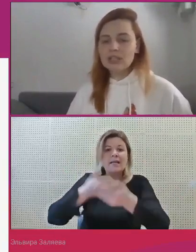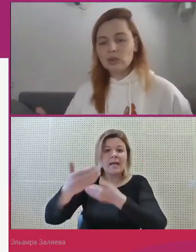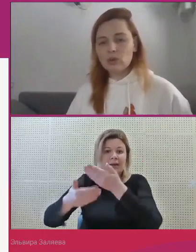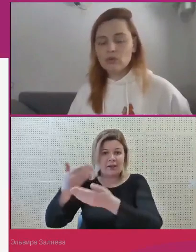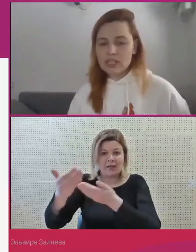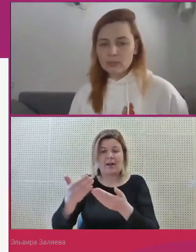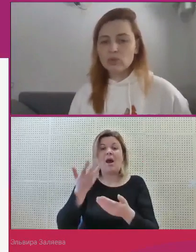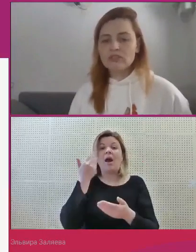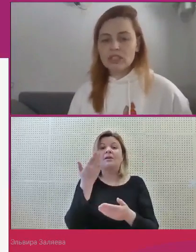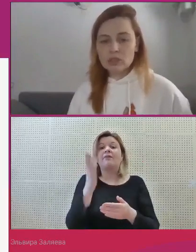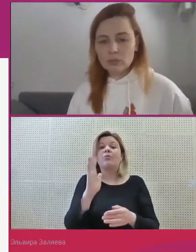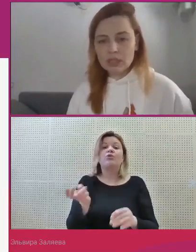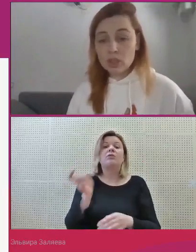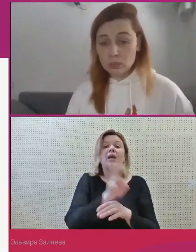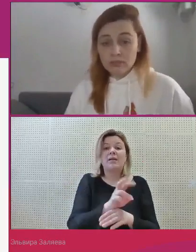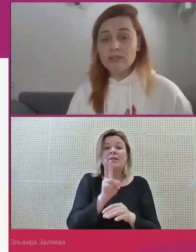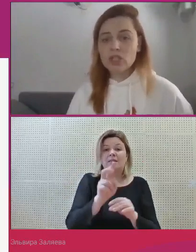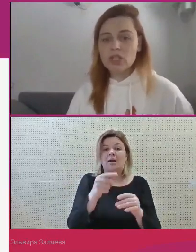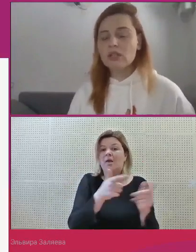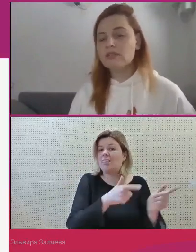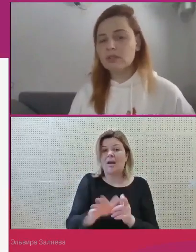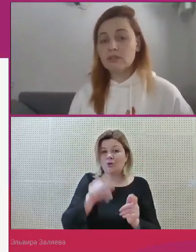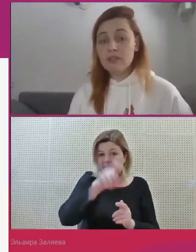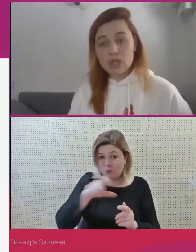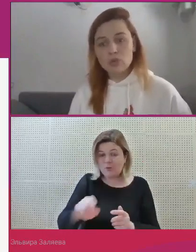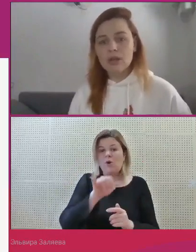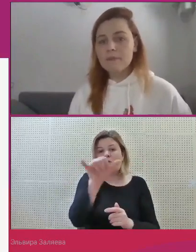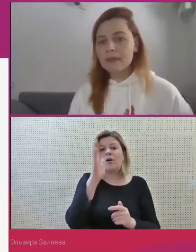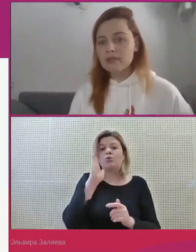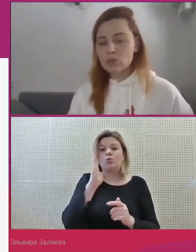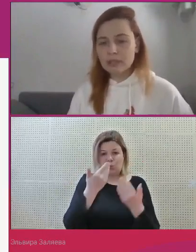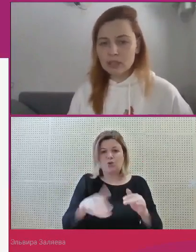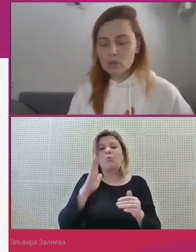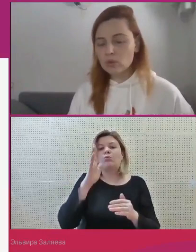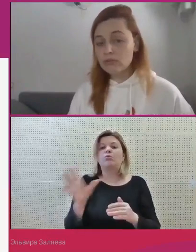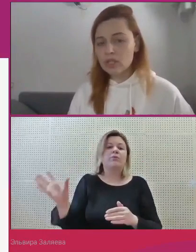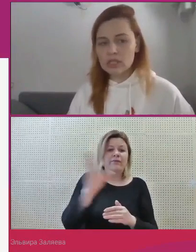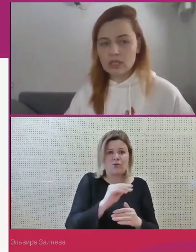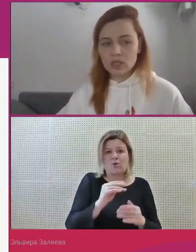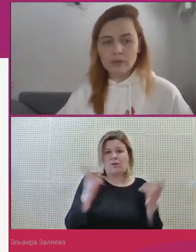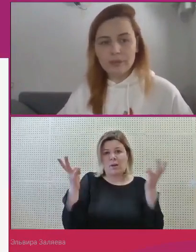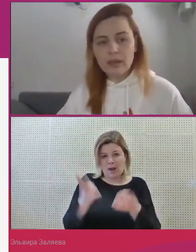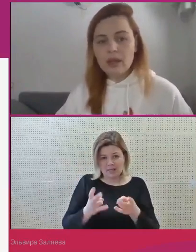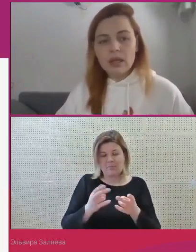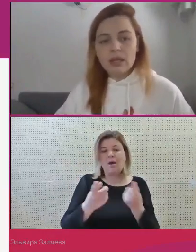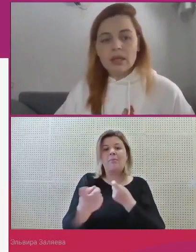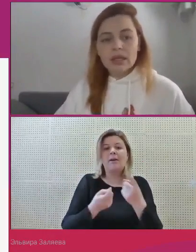тем, кто не готов, у вас будут уже все инструменты, чтобы вовлечь их в вашу позицию и ваши